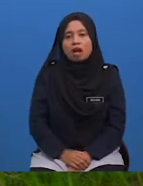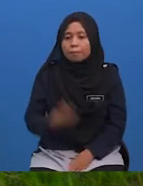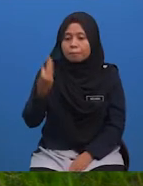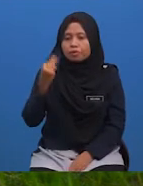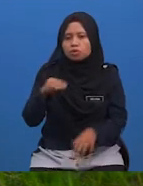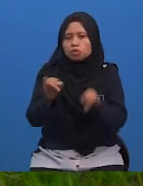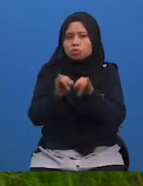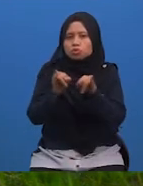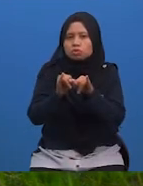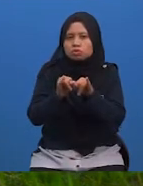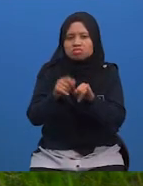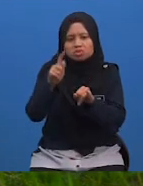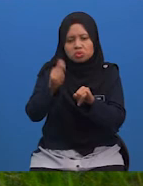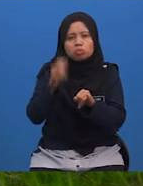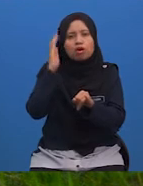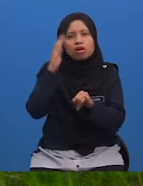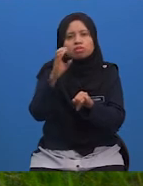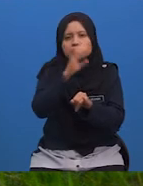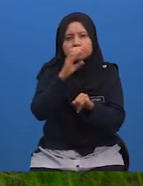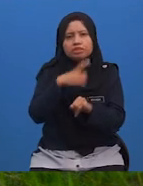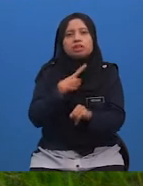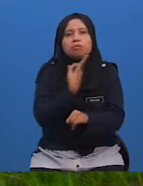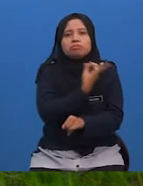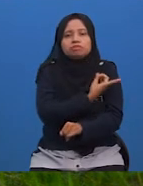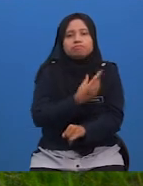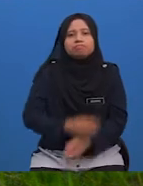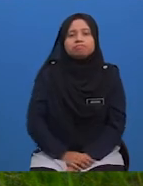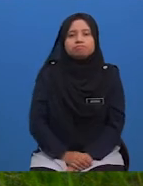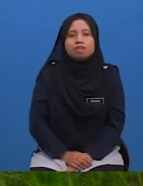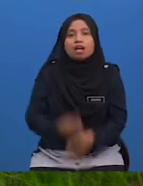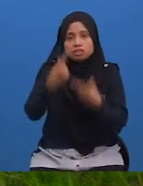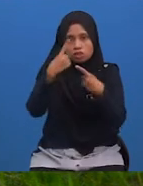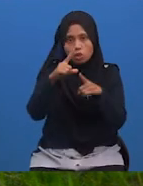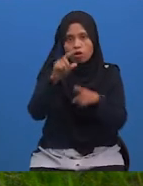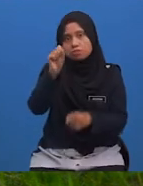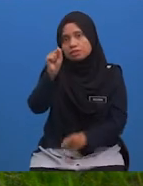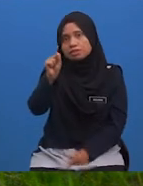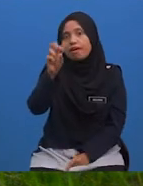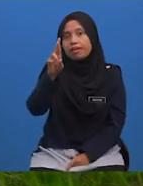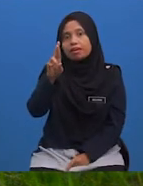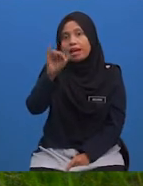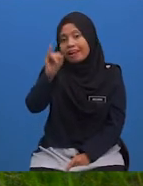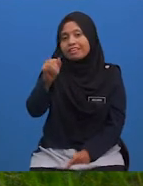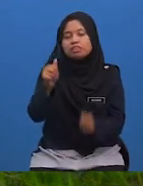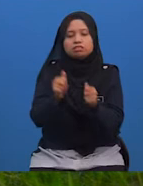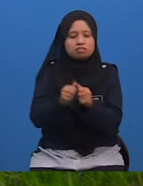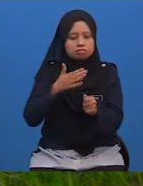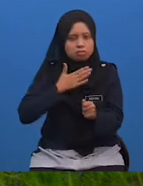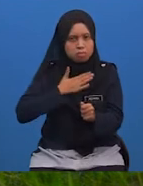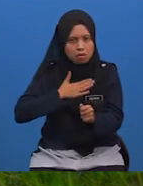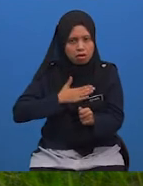Mereka juga tentu akan mencari kami. Jawab Sang Ranggi dengan penuh